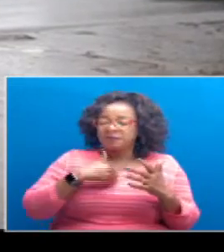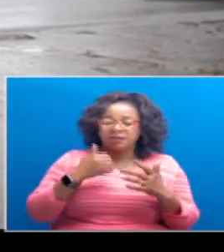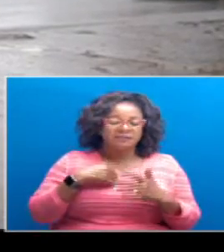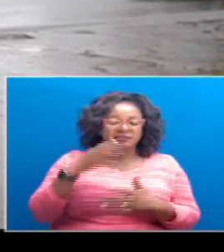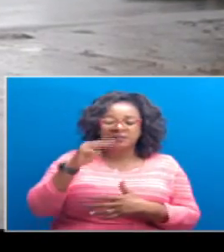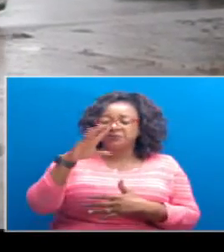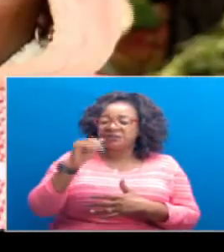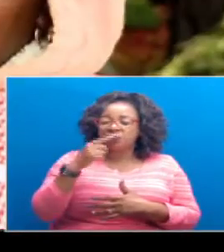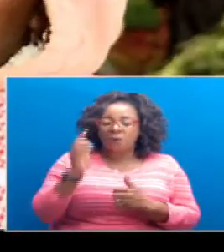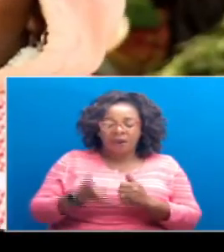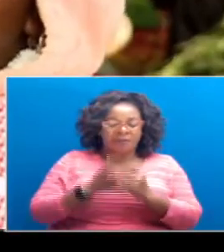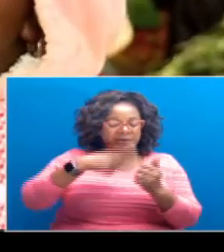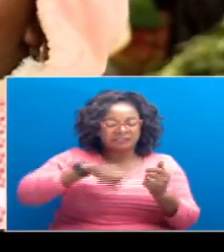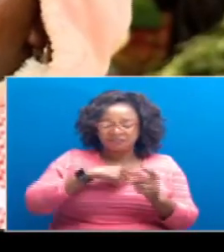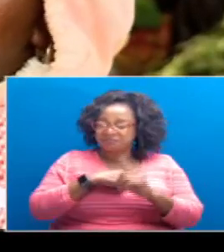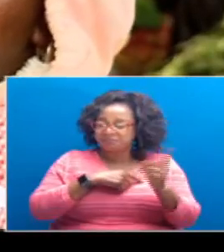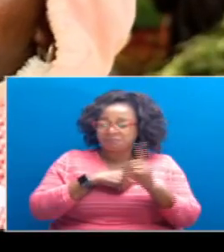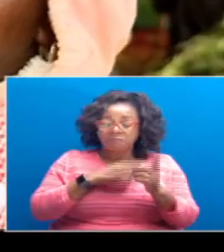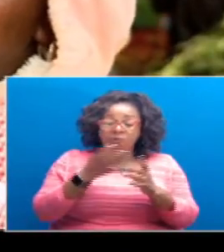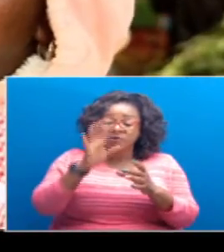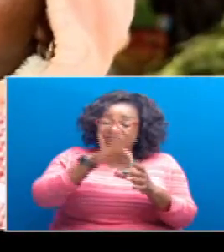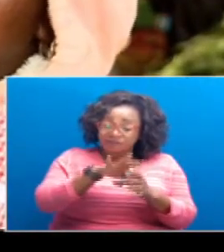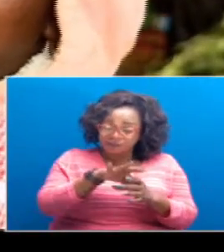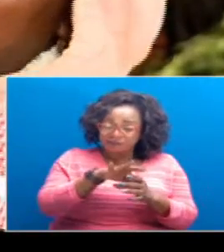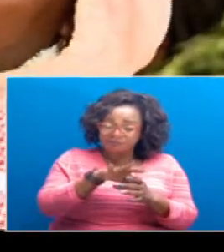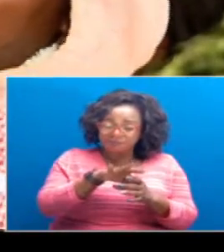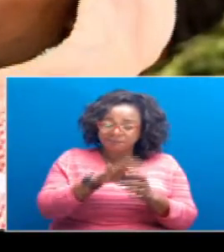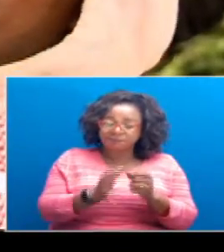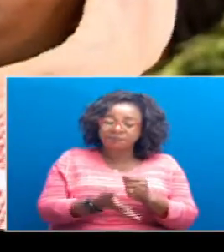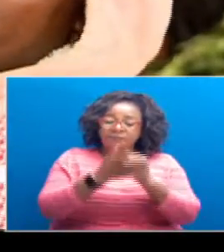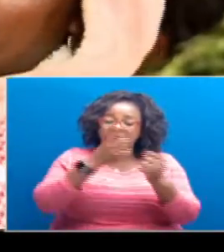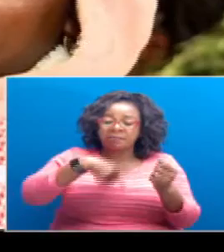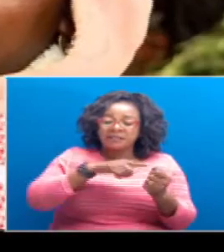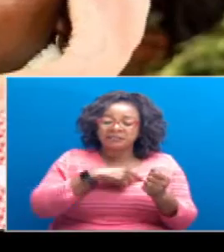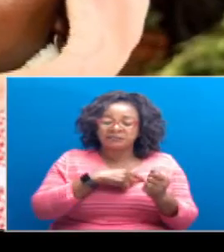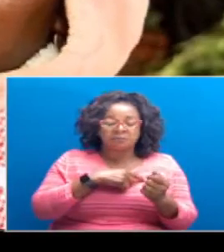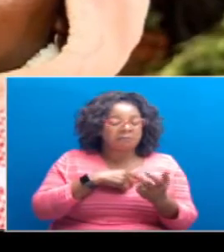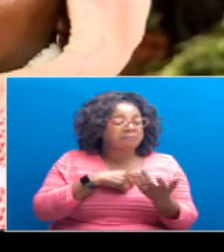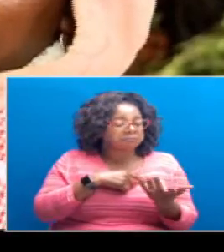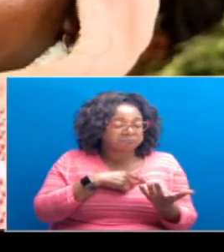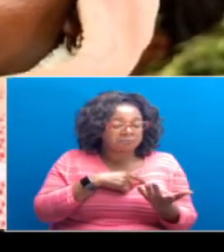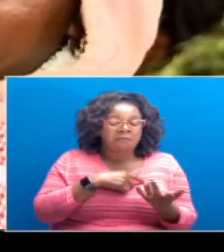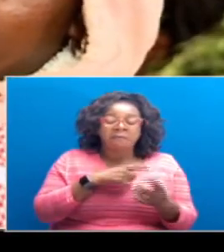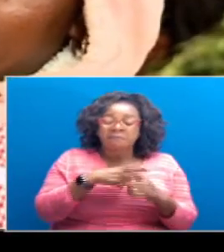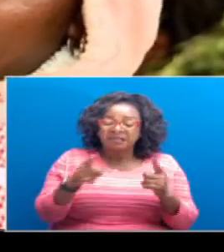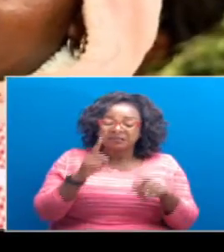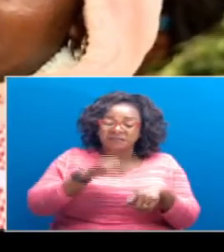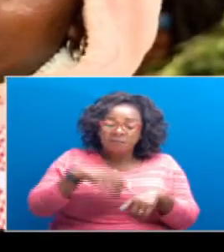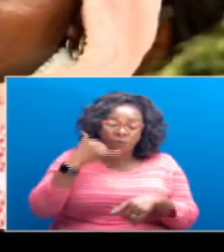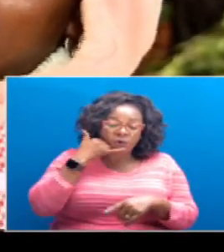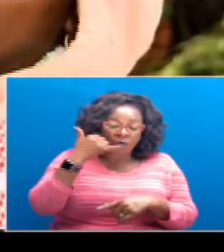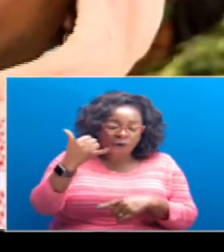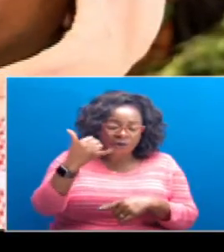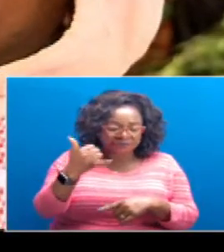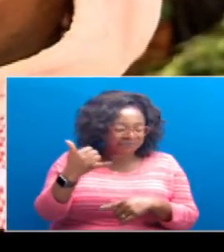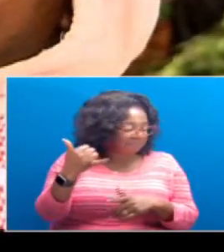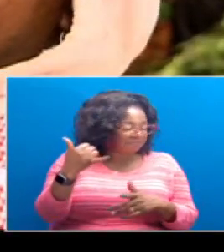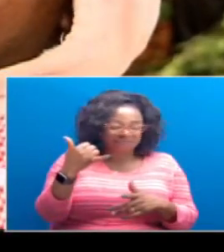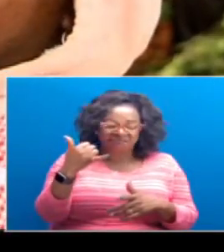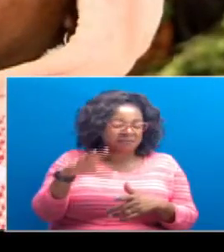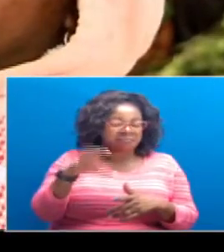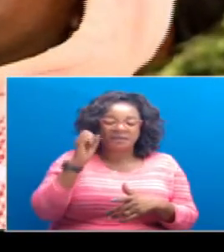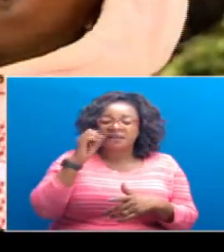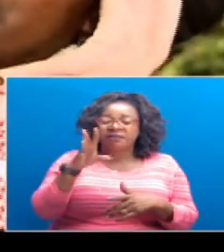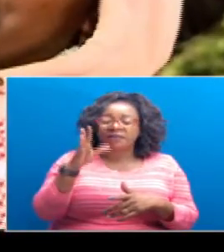MCA anatusaidia. Tukimpigia tupe usaidizi, achukui simu. Unaona? Hebu niambie kutoka hapa sina namba ya